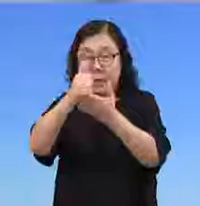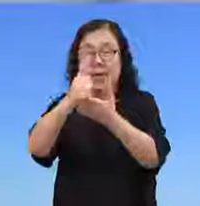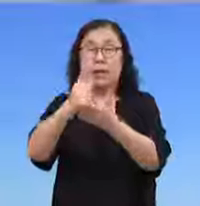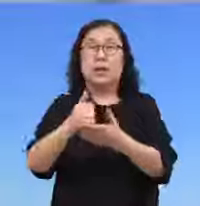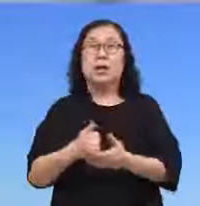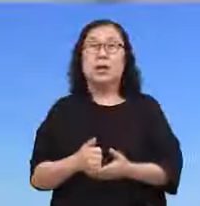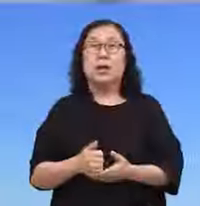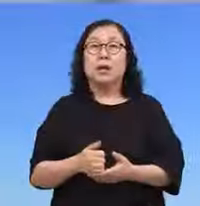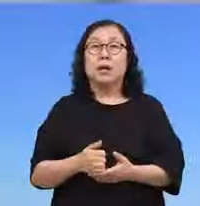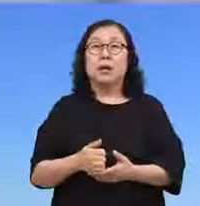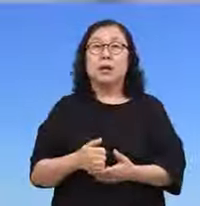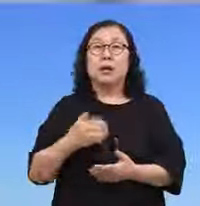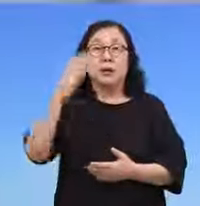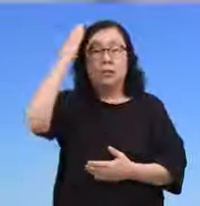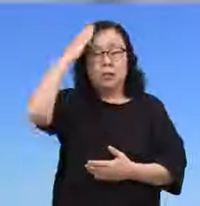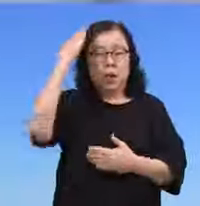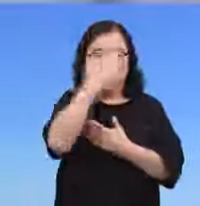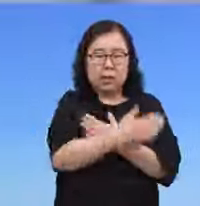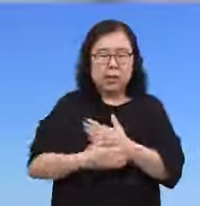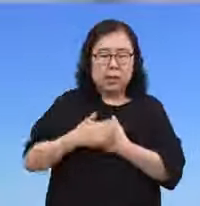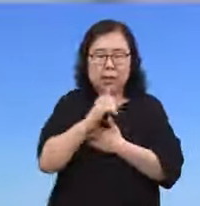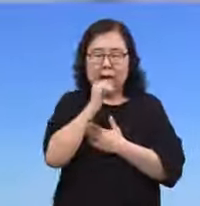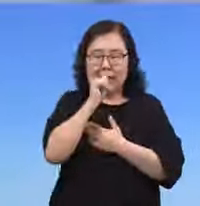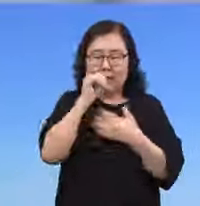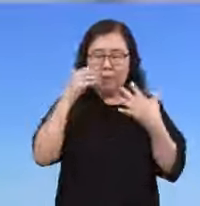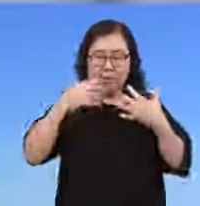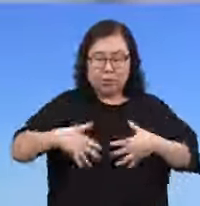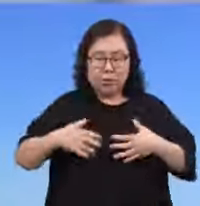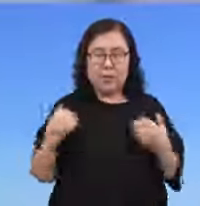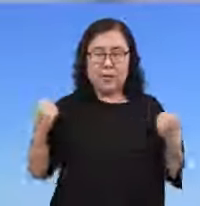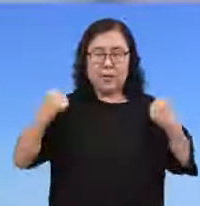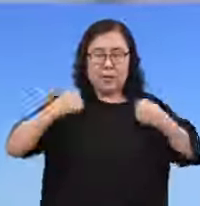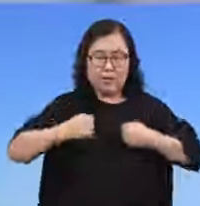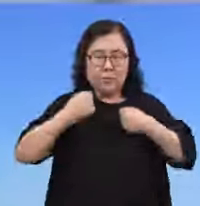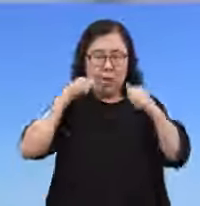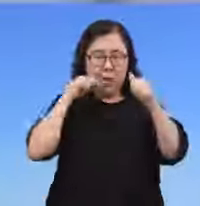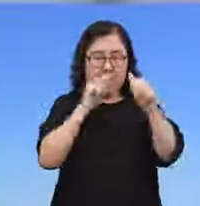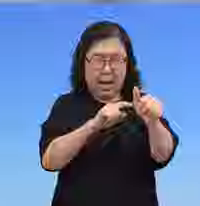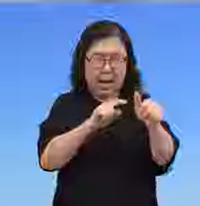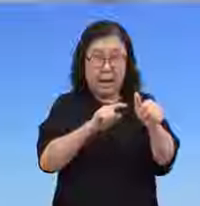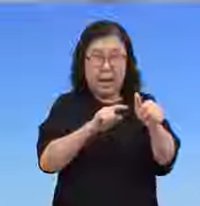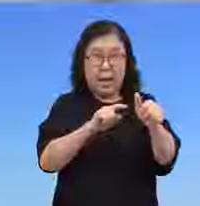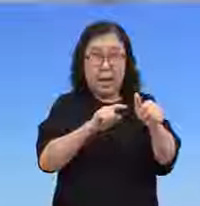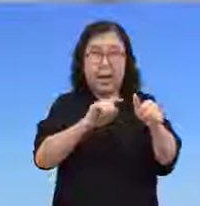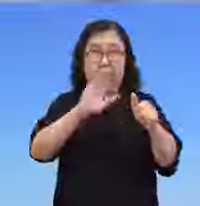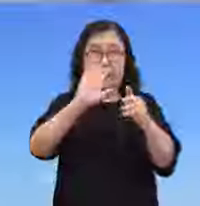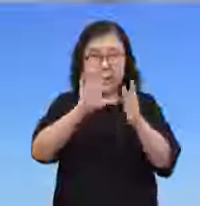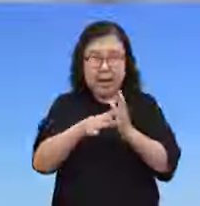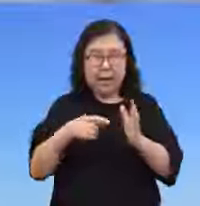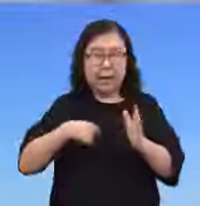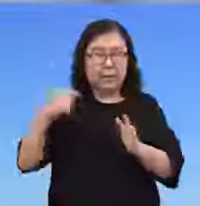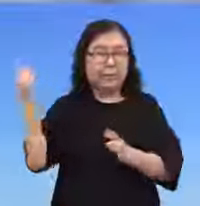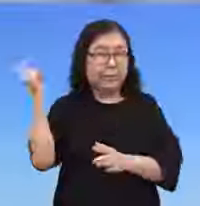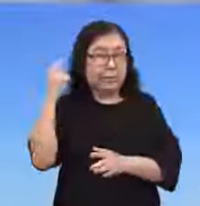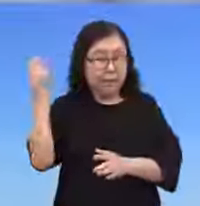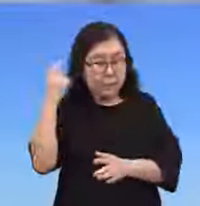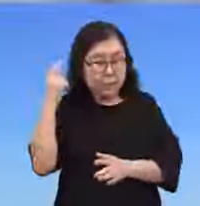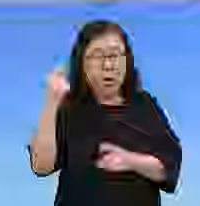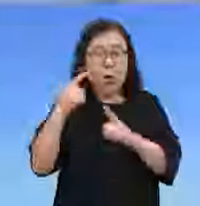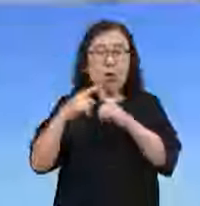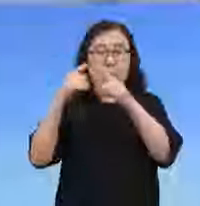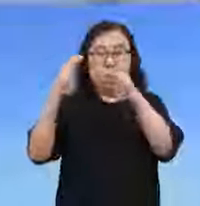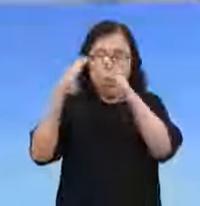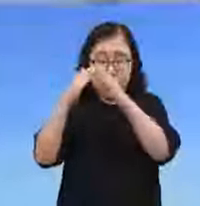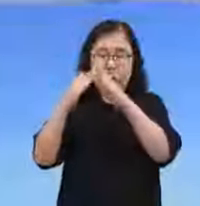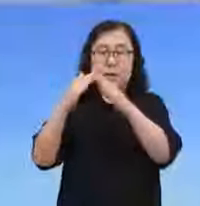그리스도께서 이제 전신갑주를 갖추어 입어라라고 명령하실 때 그 말씀이 들려지면 교회는